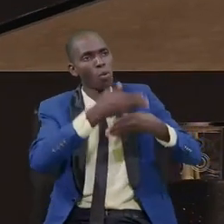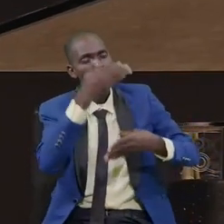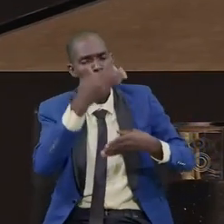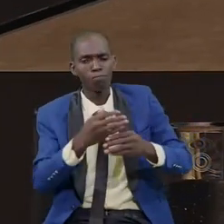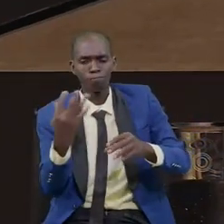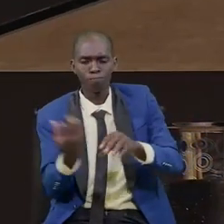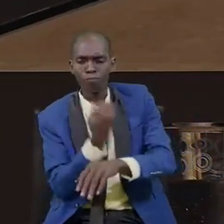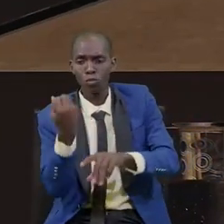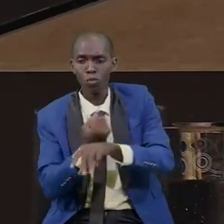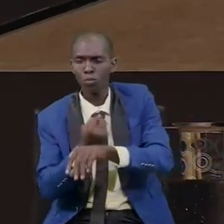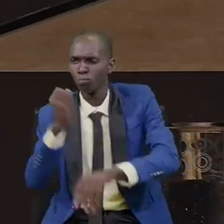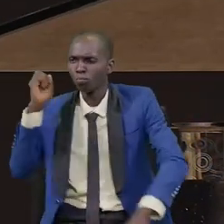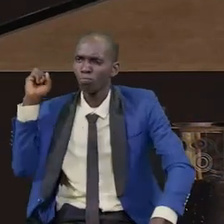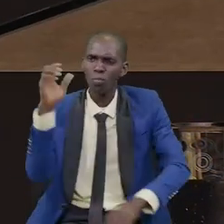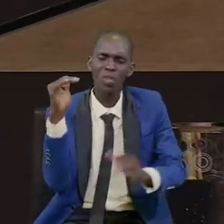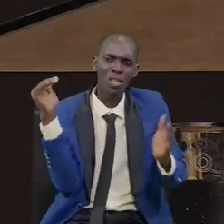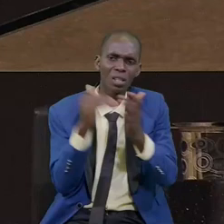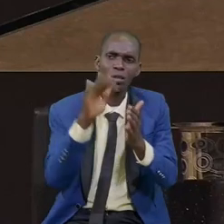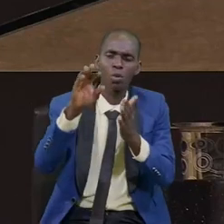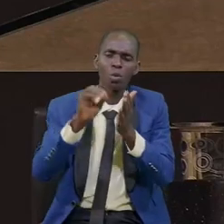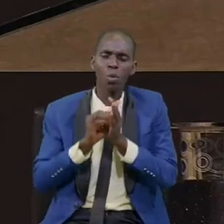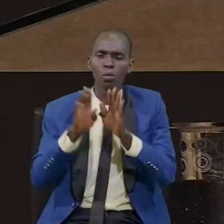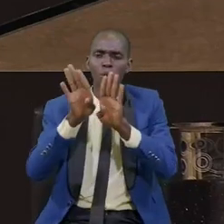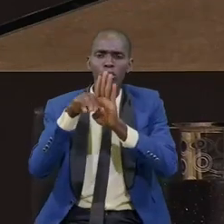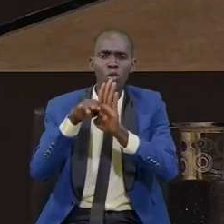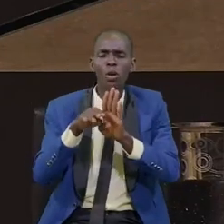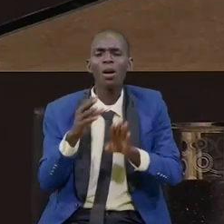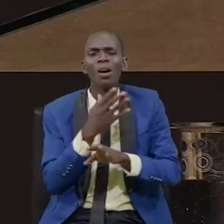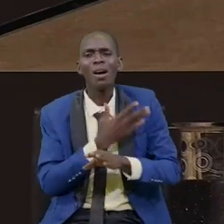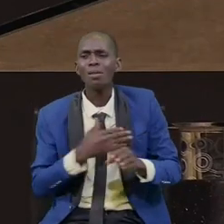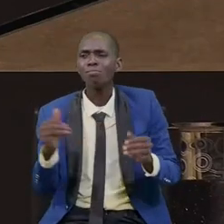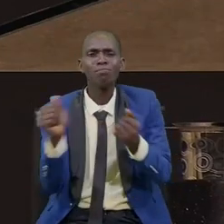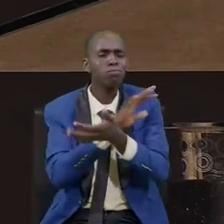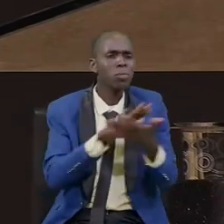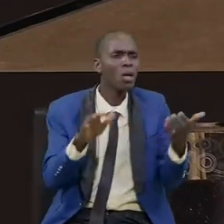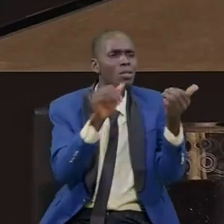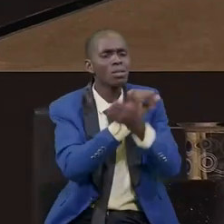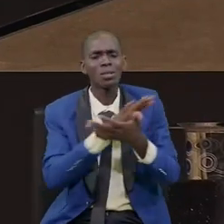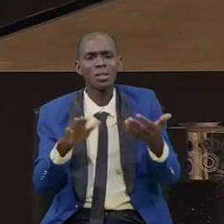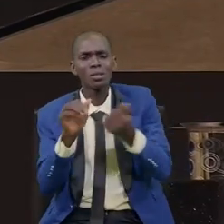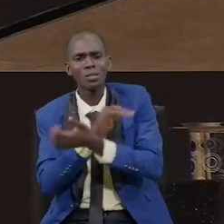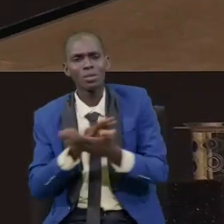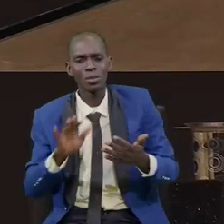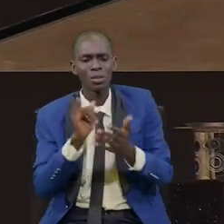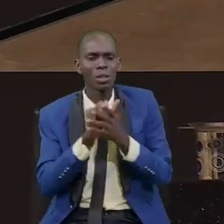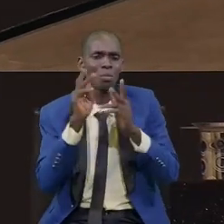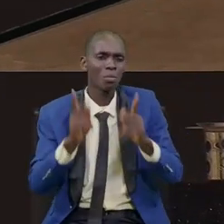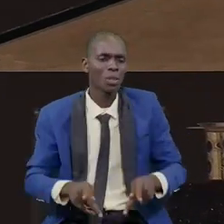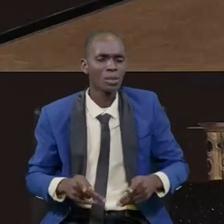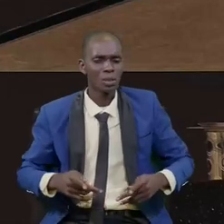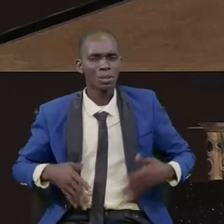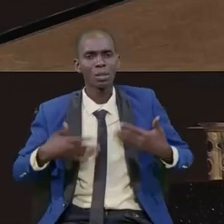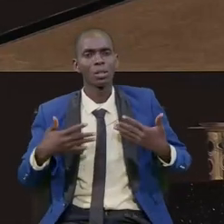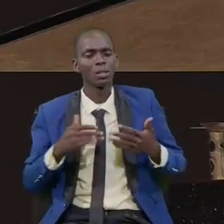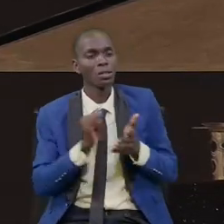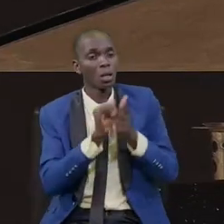jetez la pierre là-bas. Et sans contrôle, vous détruisez leur tempérament. Alors, ils sont devenus